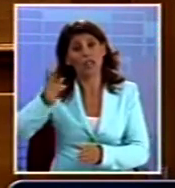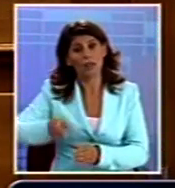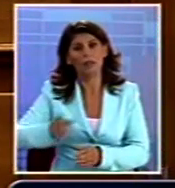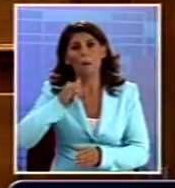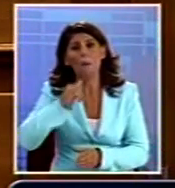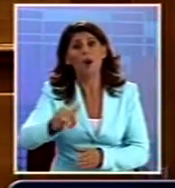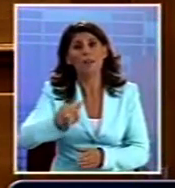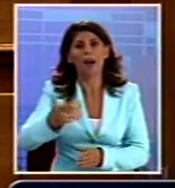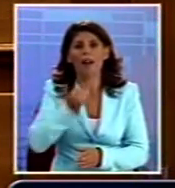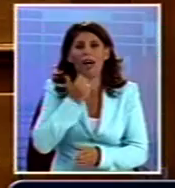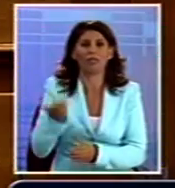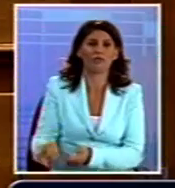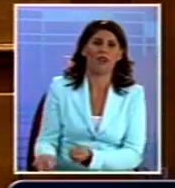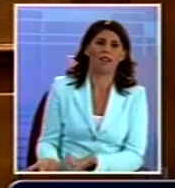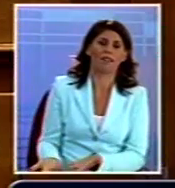πέφτει μονίμως έξω.